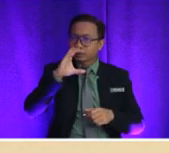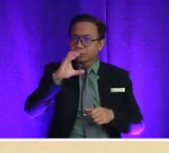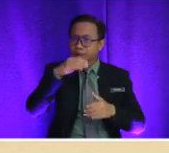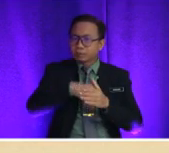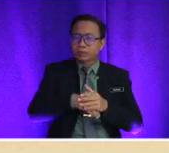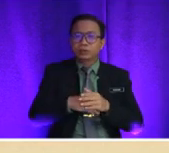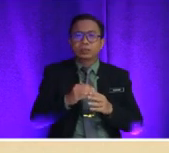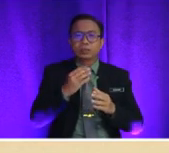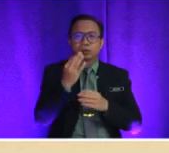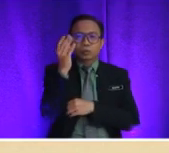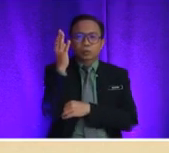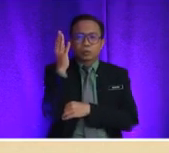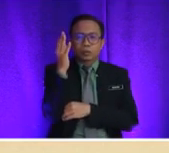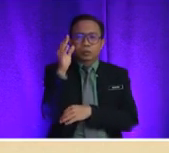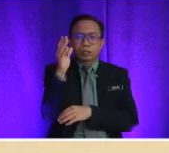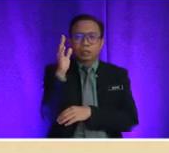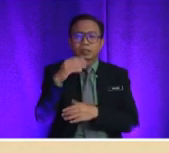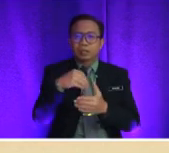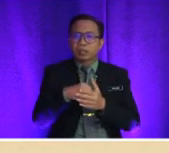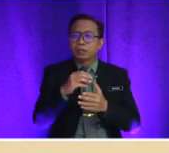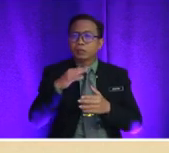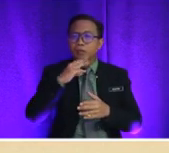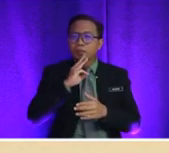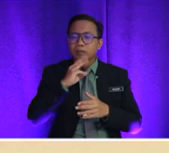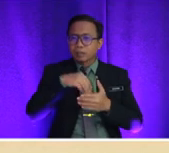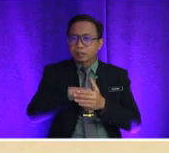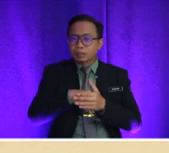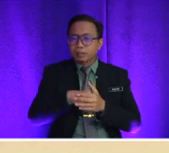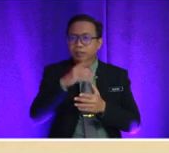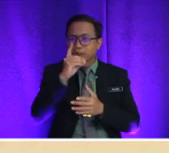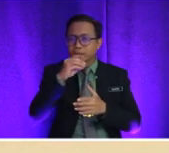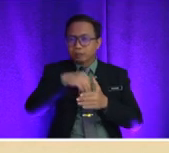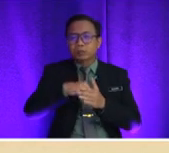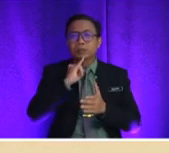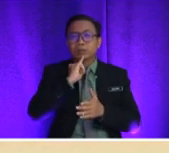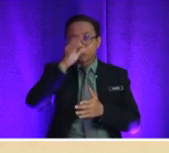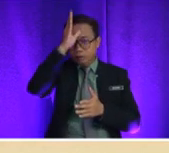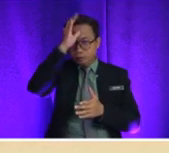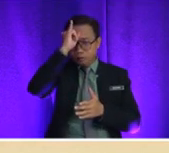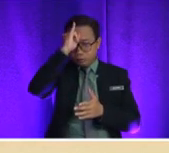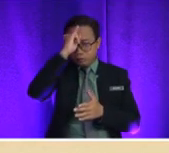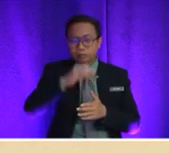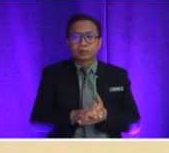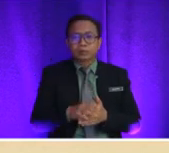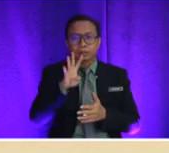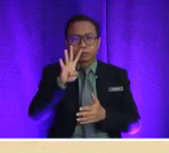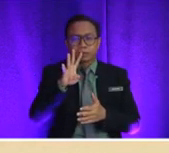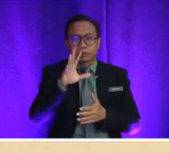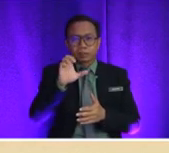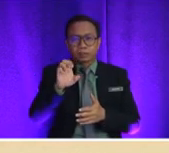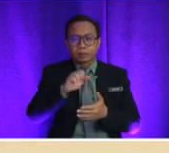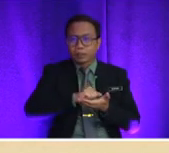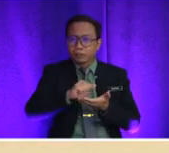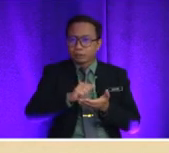akuatik berdaun lebar dimasukkan induk jantan dan betina yang terpilih ini membasuh equarium dengan